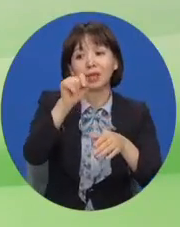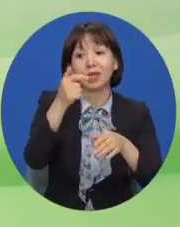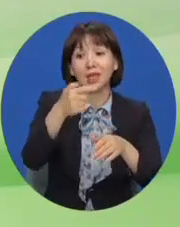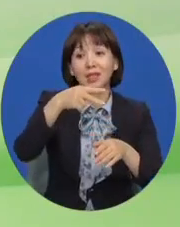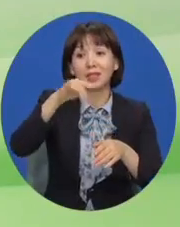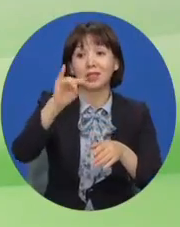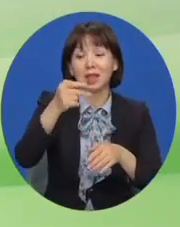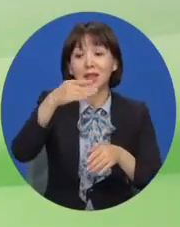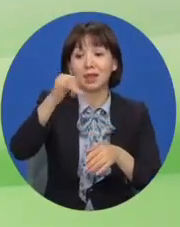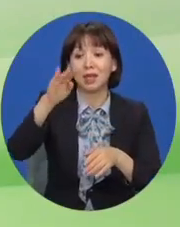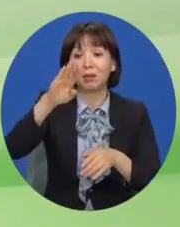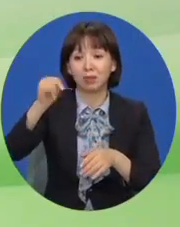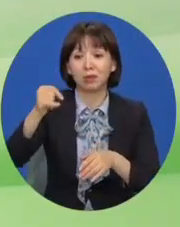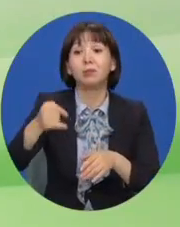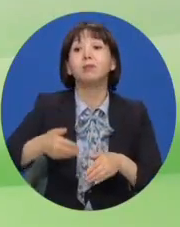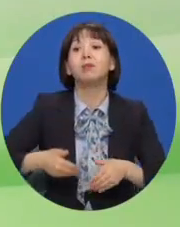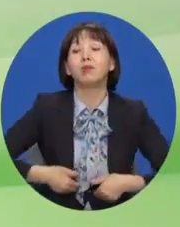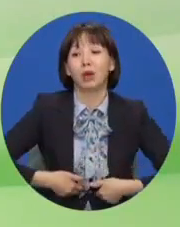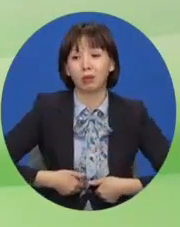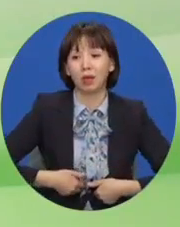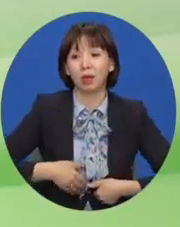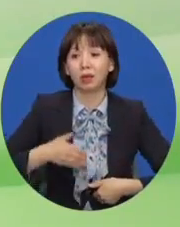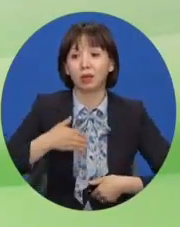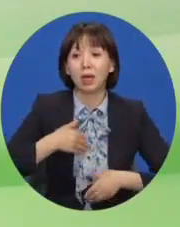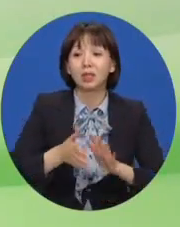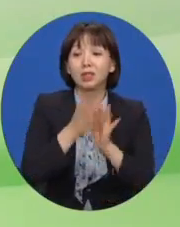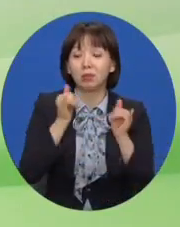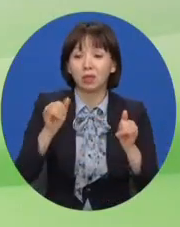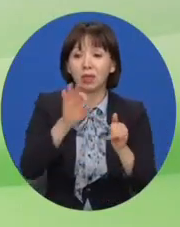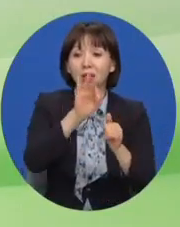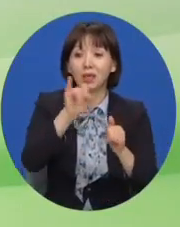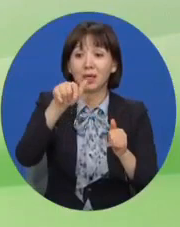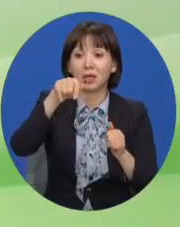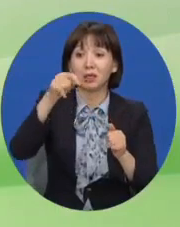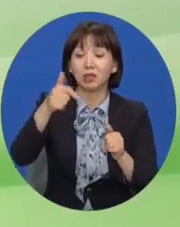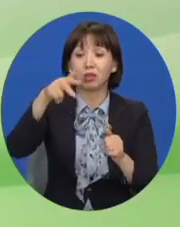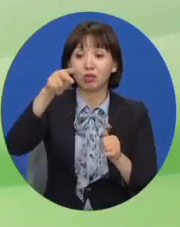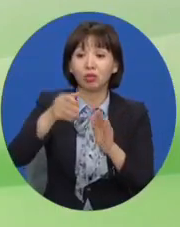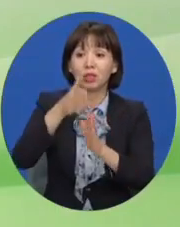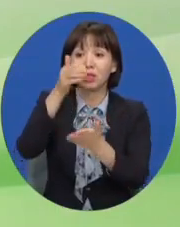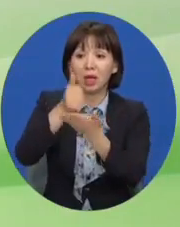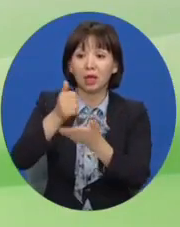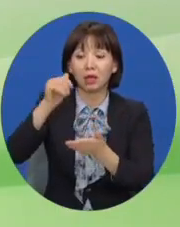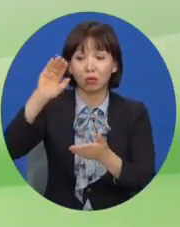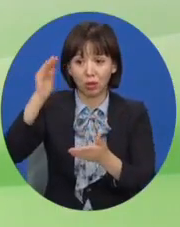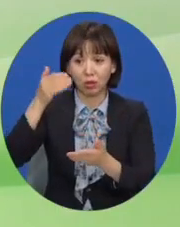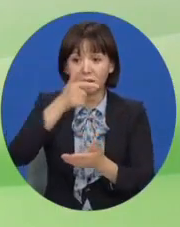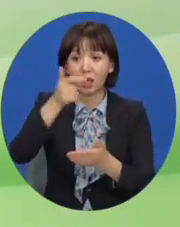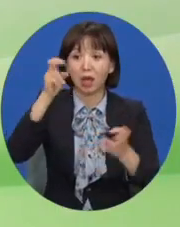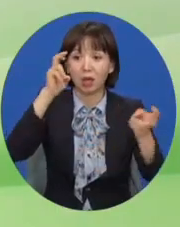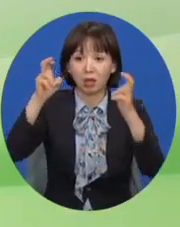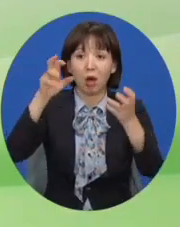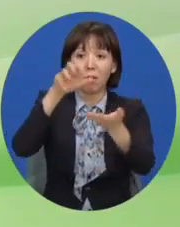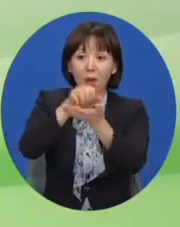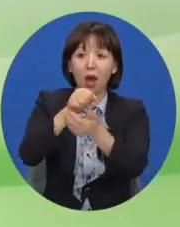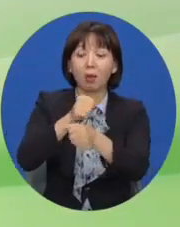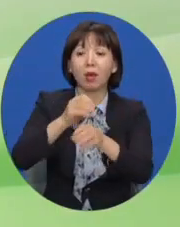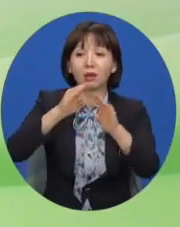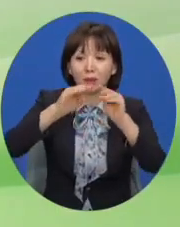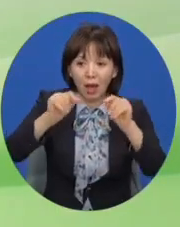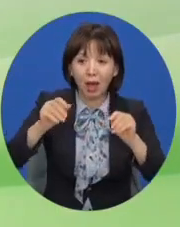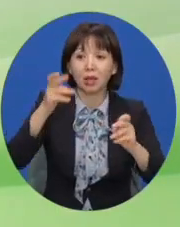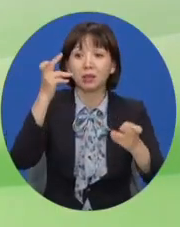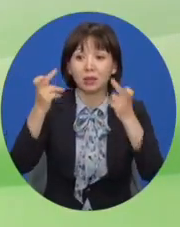합의가 필요하죠. 저는 시민이 저 이근규와 시장이 되어서 대기업을 유치하겠다 하면 땅이 됐든 산이